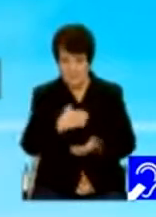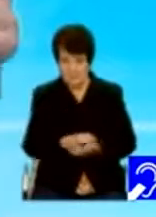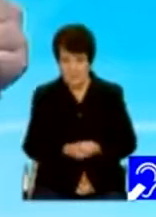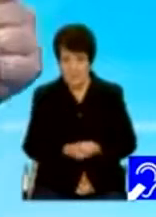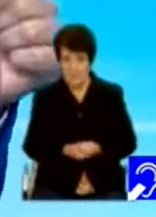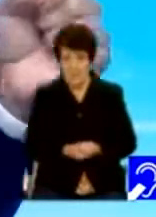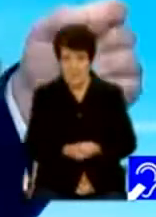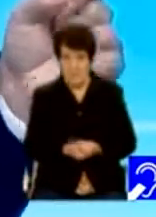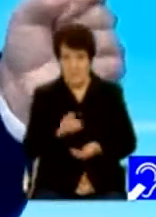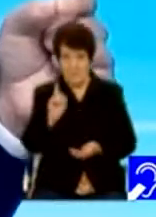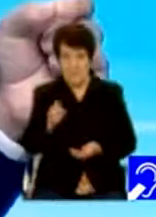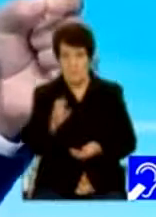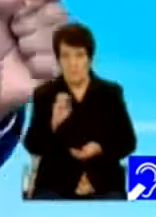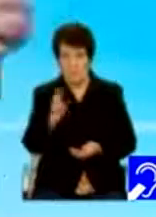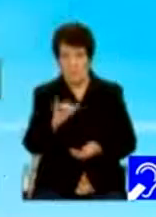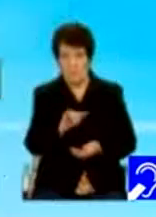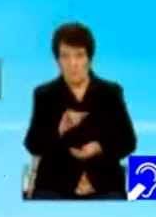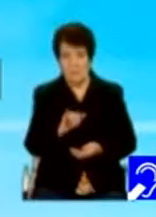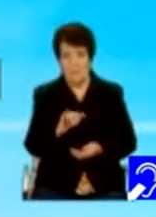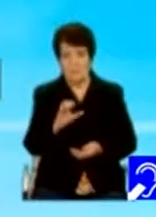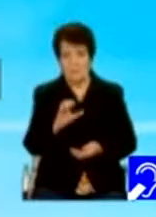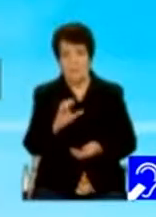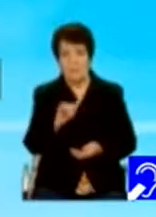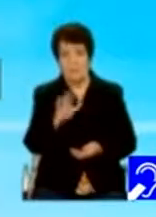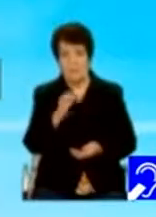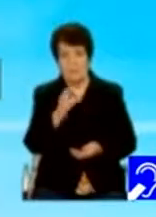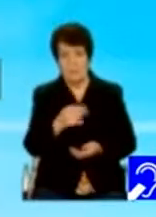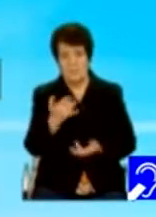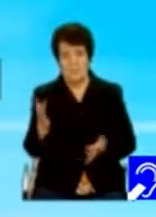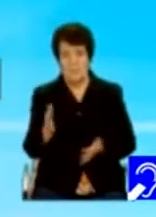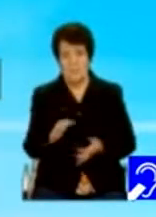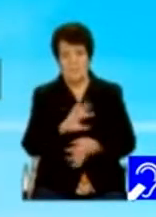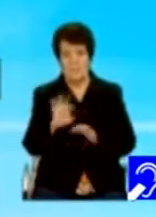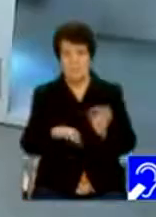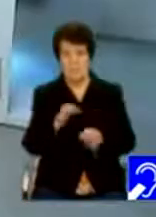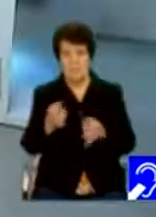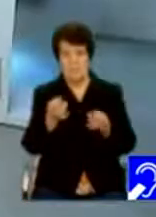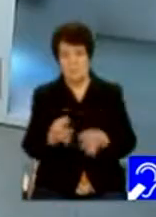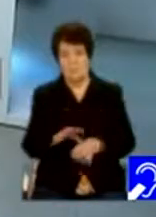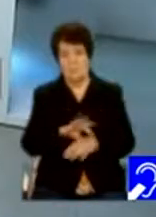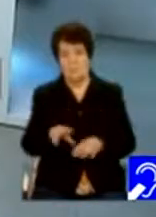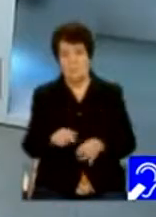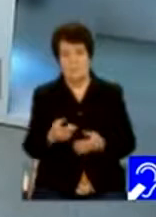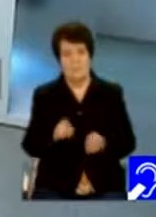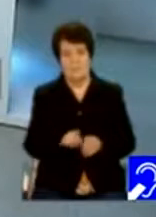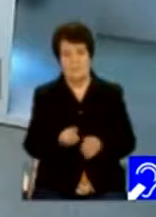reprezentanții partidul blocului Renato Osate, deci prin diferite scheme acești bani pur și simplu s-au furat. Asta e